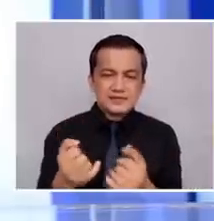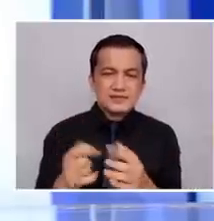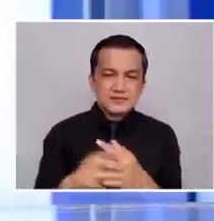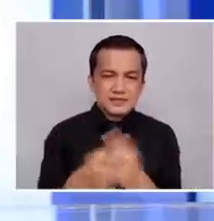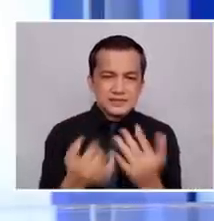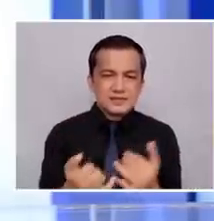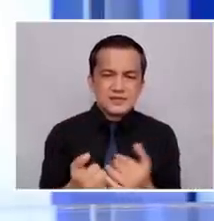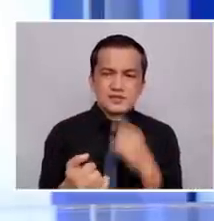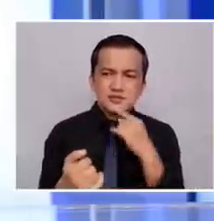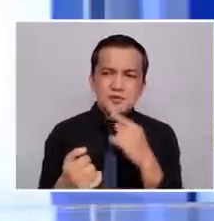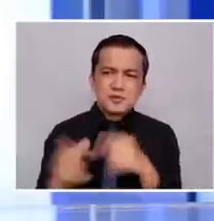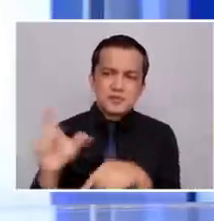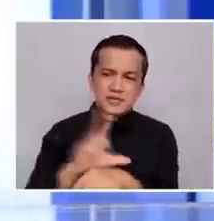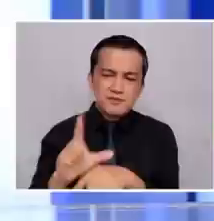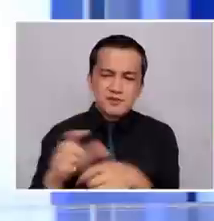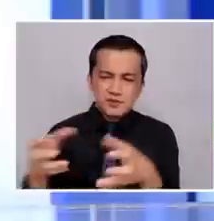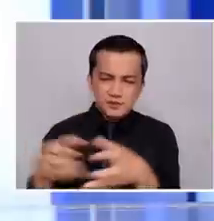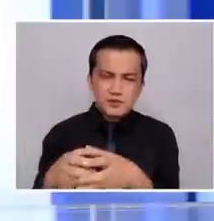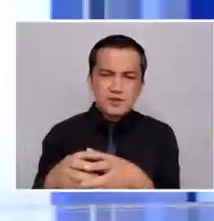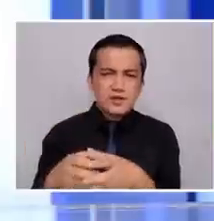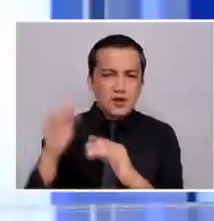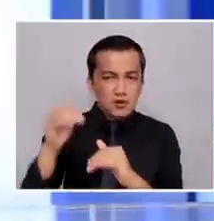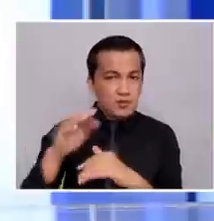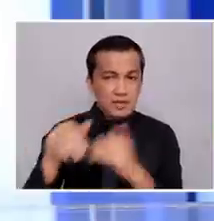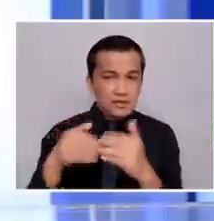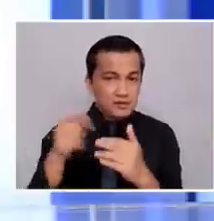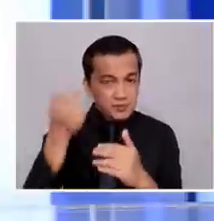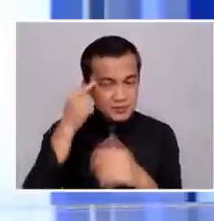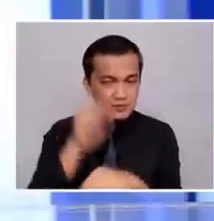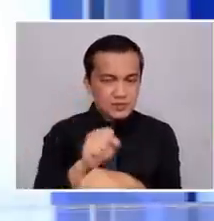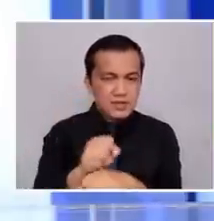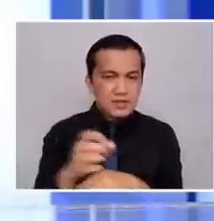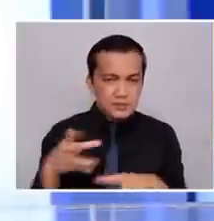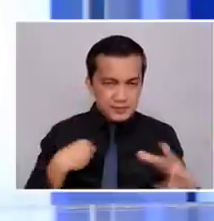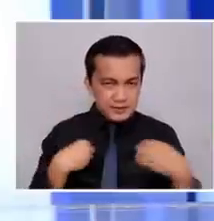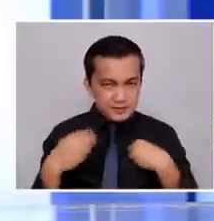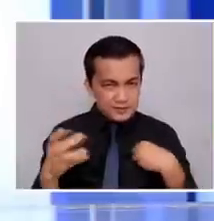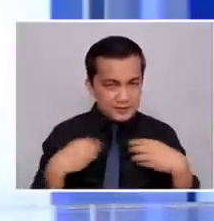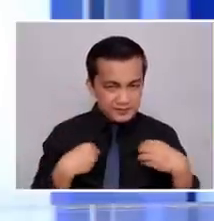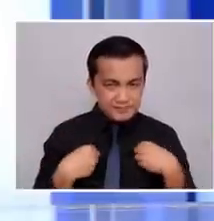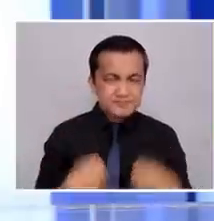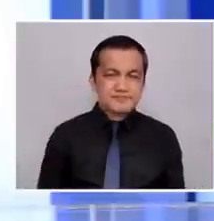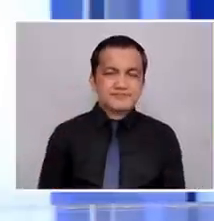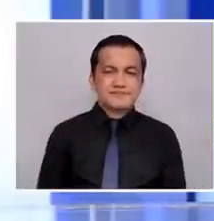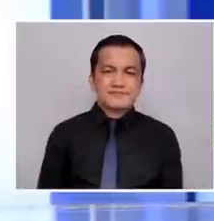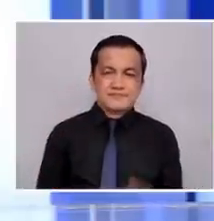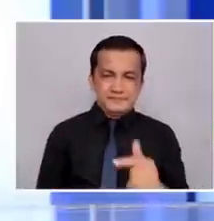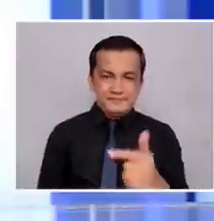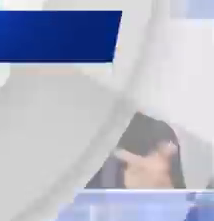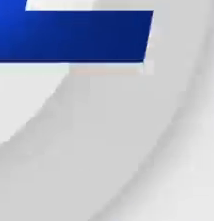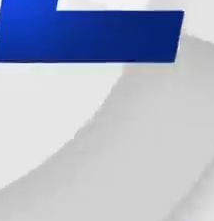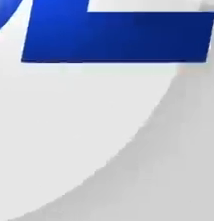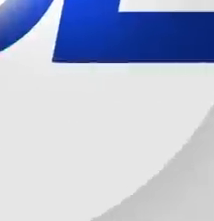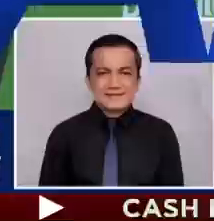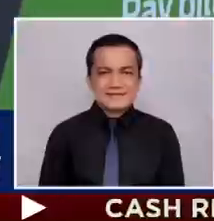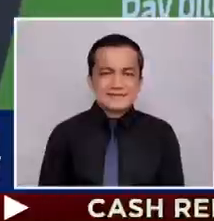groups sana ay makatanggap ang lahat ng government workers. Nagpapatrol, Jackie Pascual.